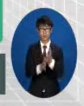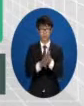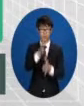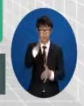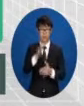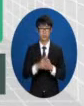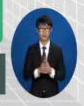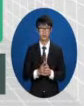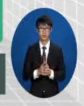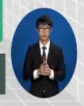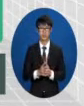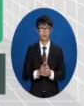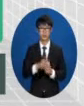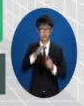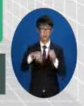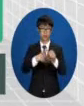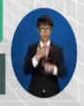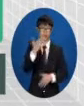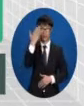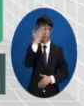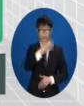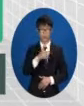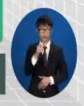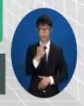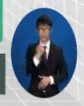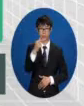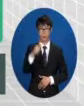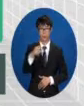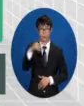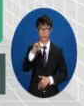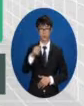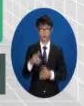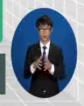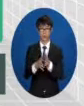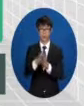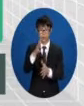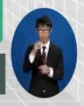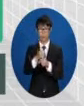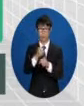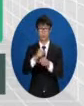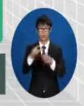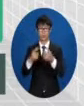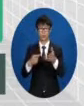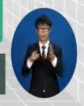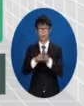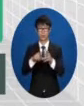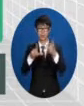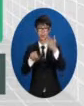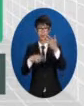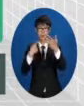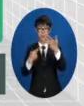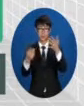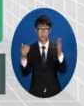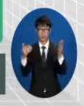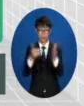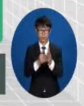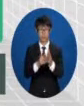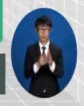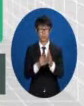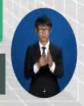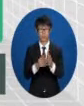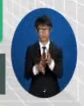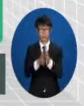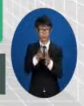천안시는 저탄소 녹색 건축, 녹색 도시 조성을 위해 8월 1일까지 2016년 건축물 옥상 녹화